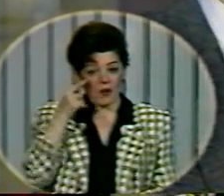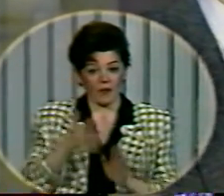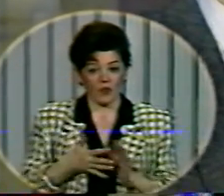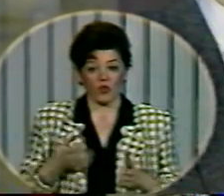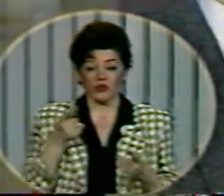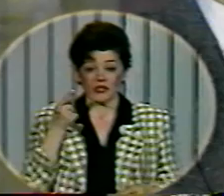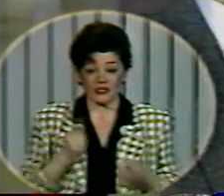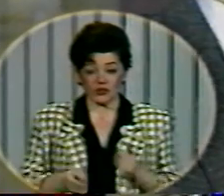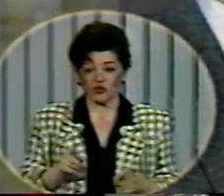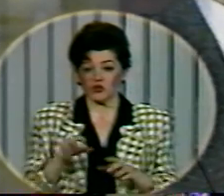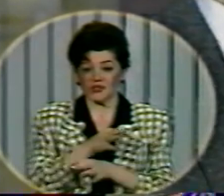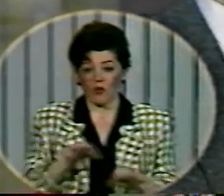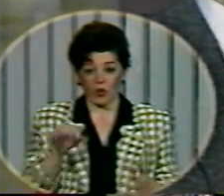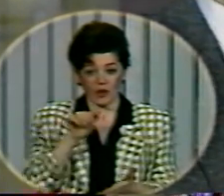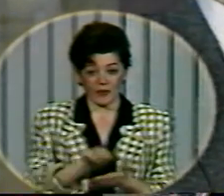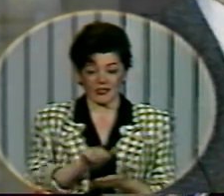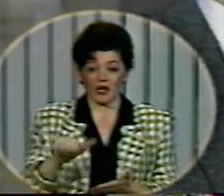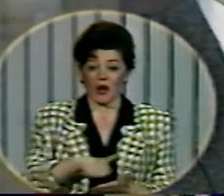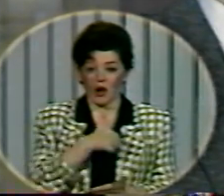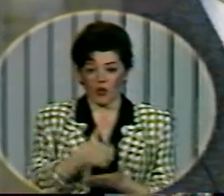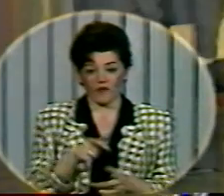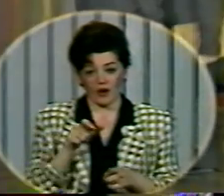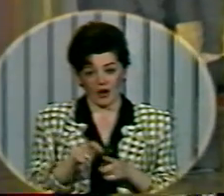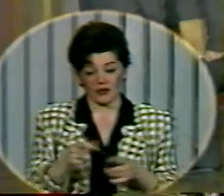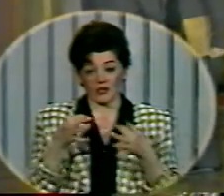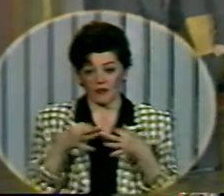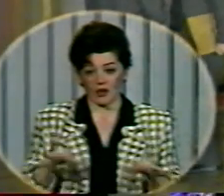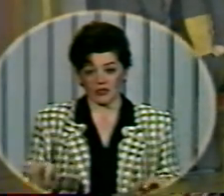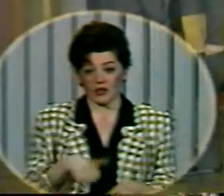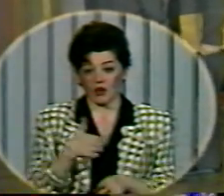свобода прессы – это главный гарант демократии и главный гарант стабильности у державы.